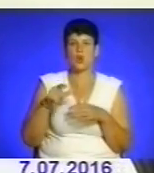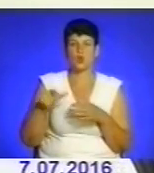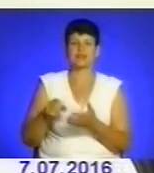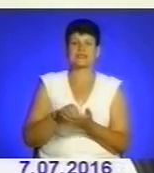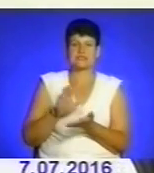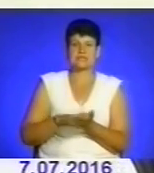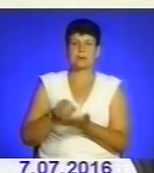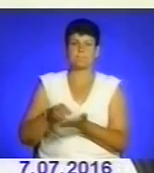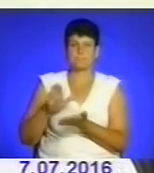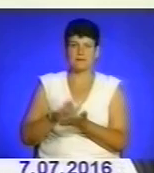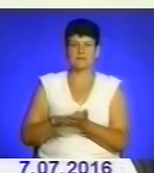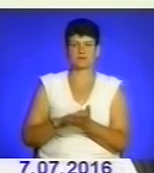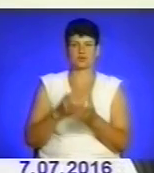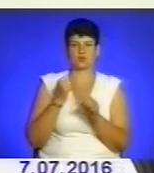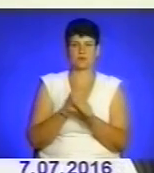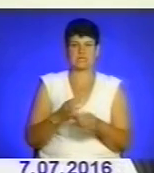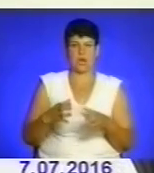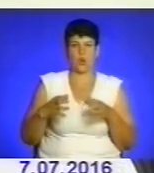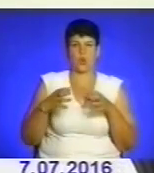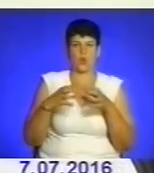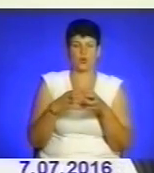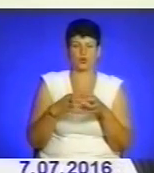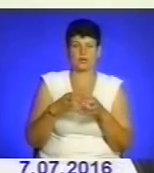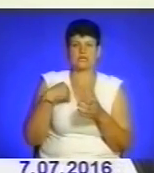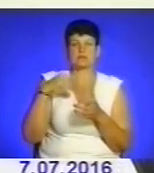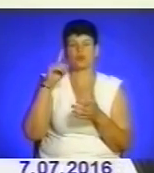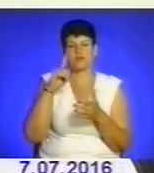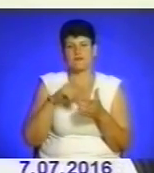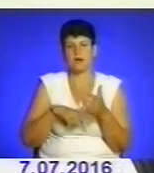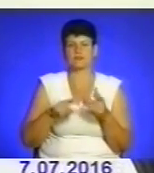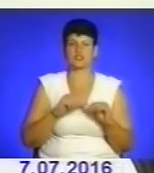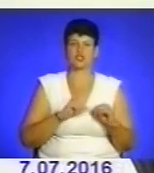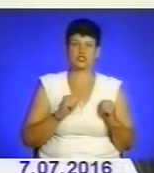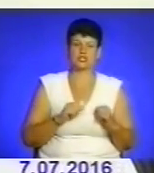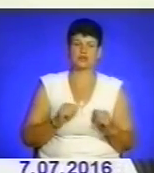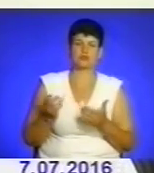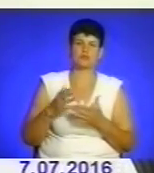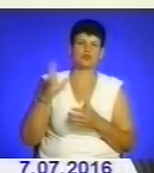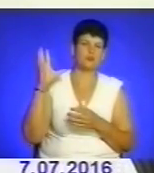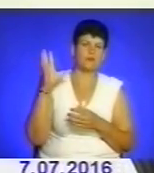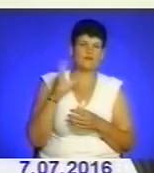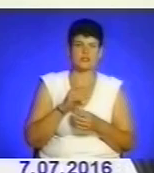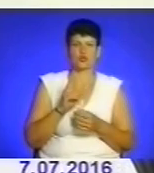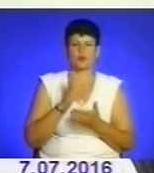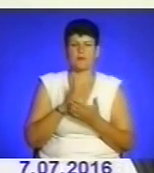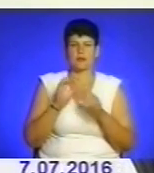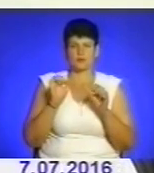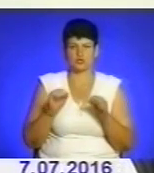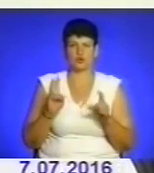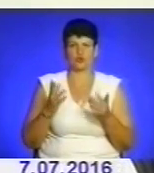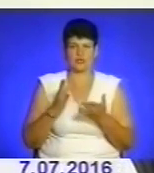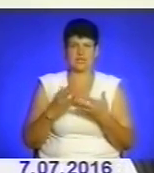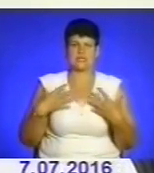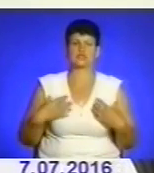записуються, формується колона. Сподіваємося і щиро запрошуємо всіх, хто має можливість, хто є здоровий,